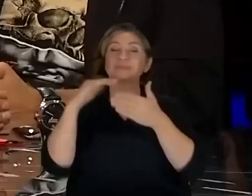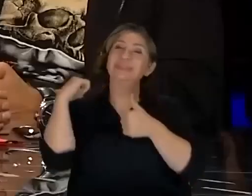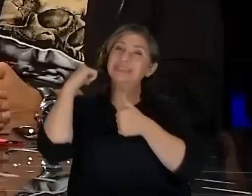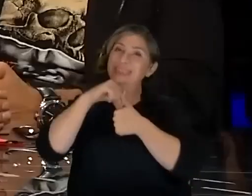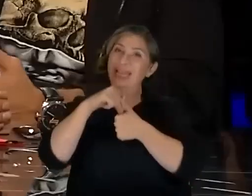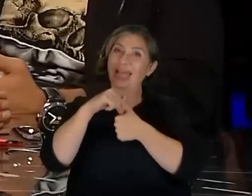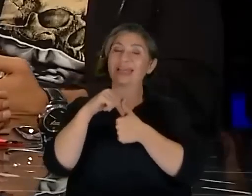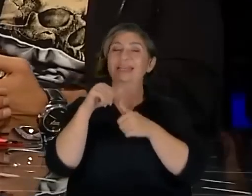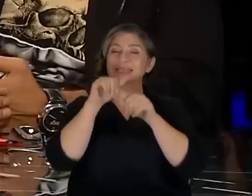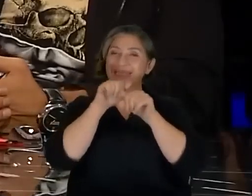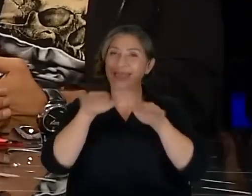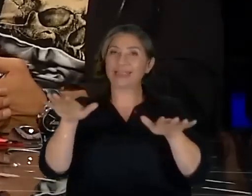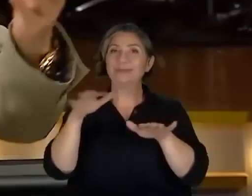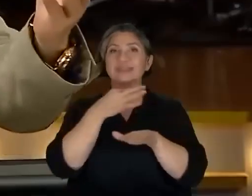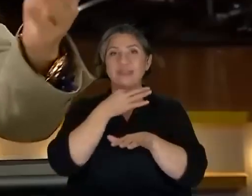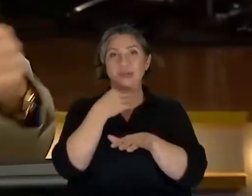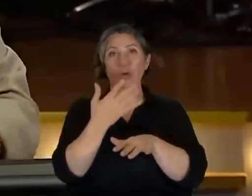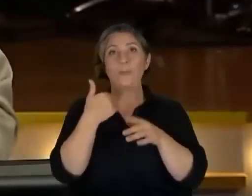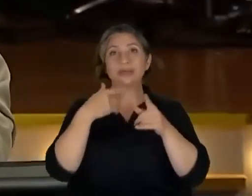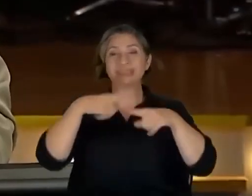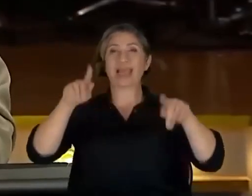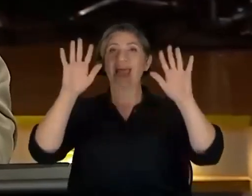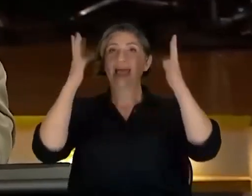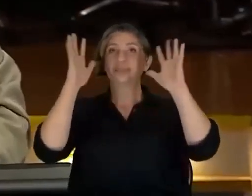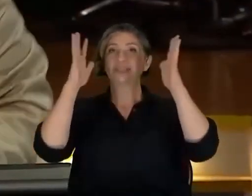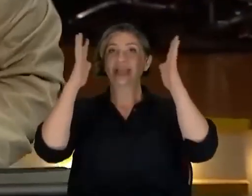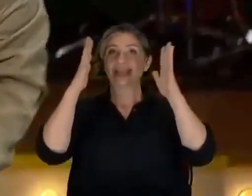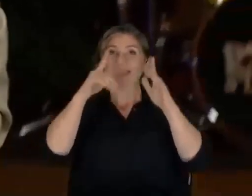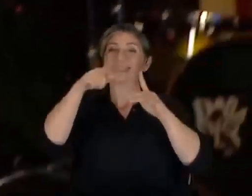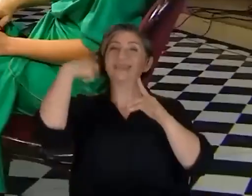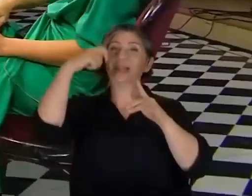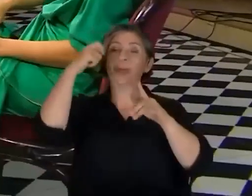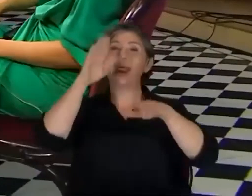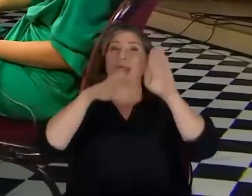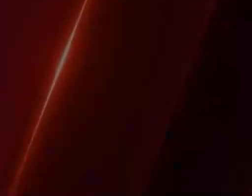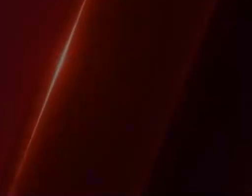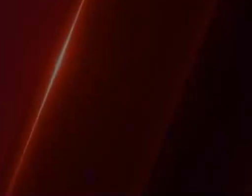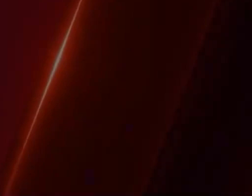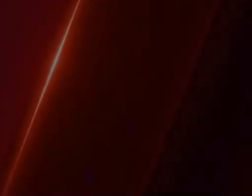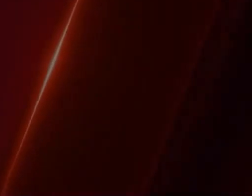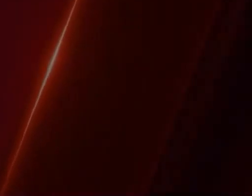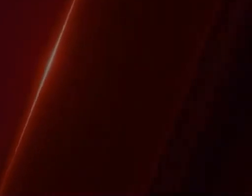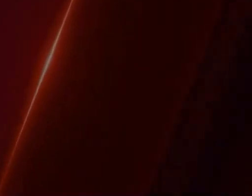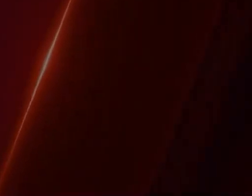arkadaşlarımdan rica ediyorum. Ben sizleri alkışlarken fragmanı tekrar gösterelim.